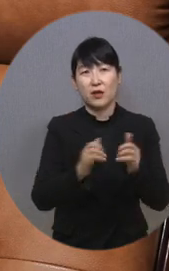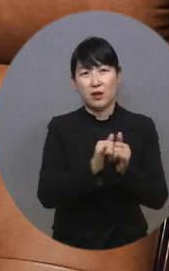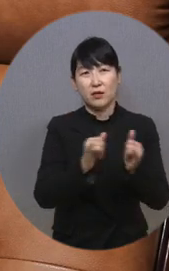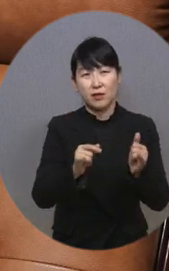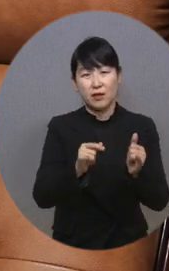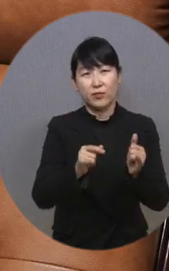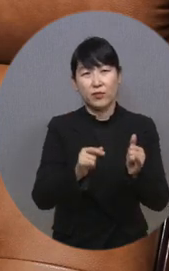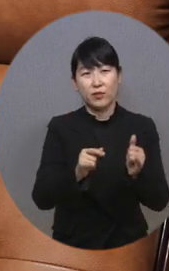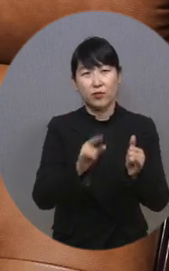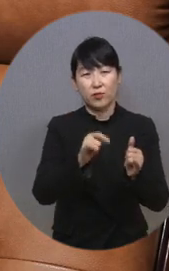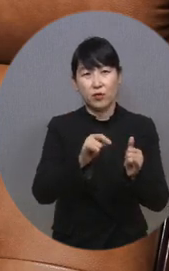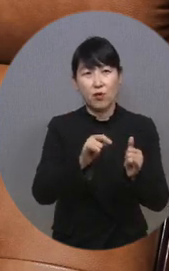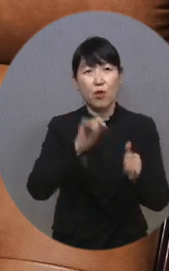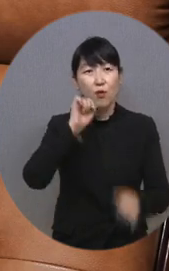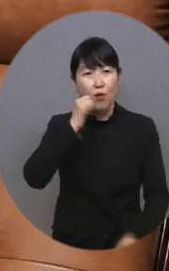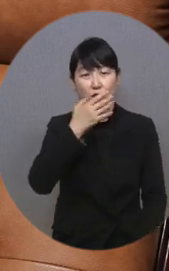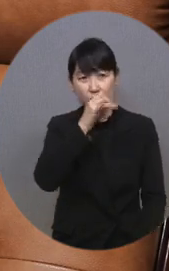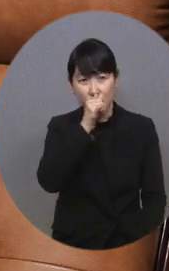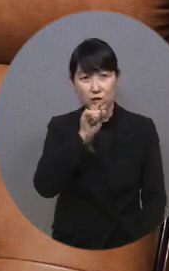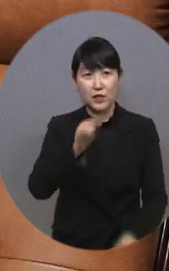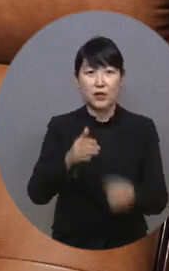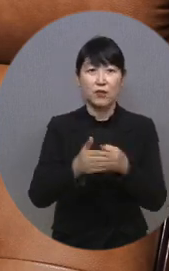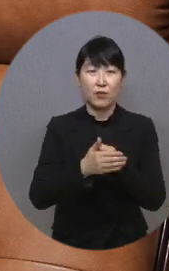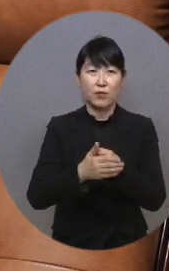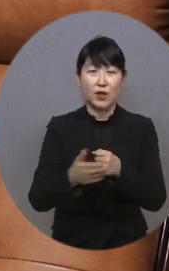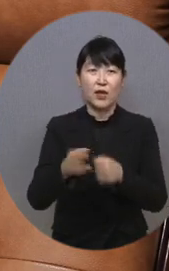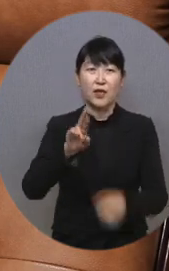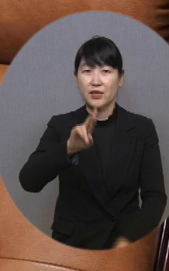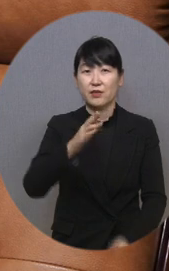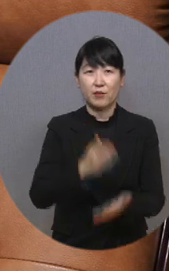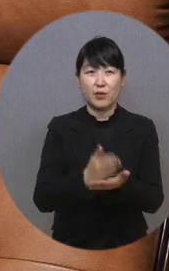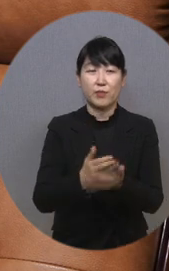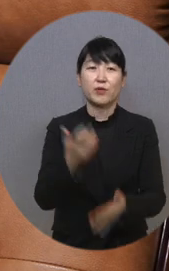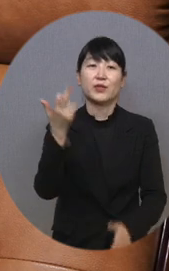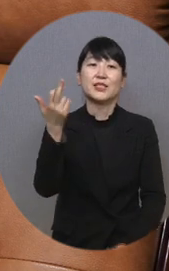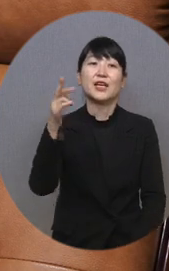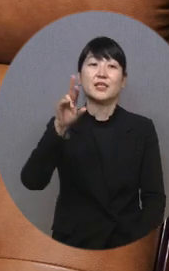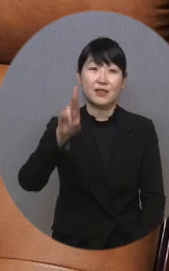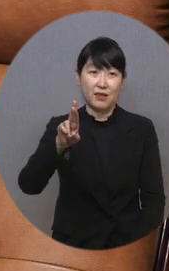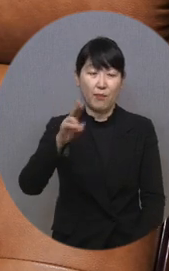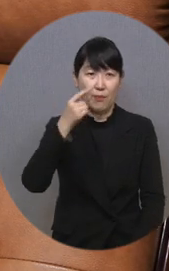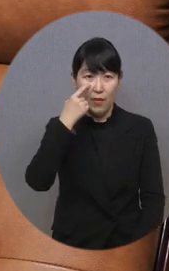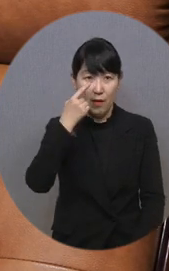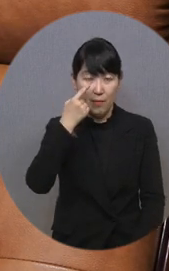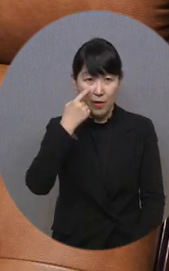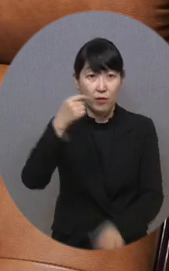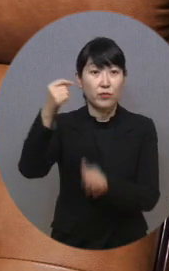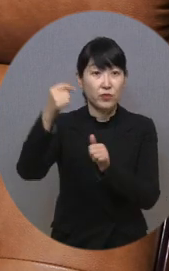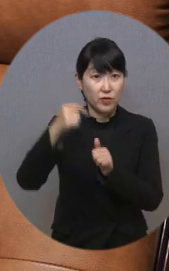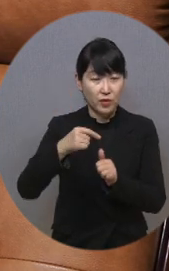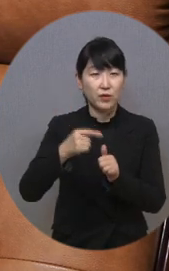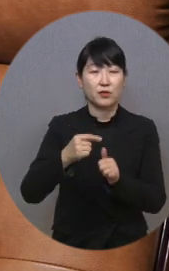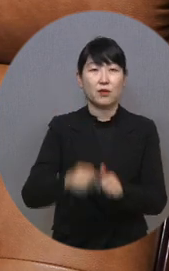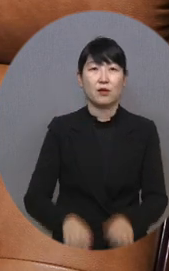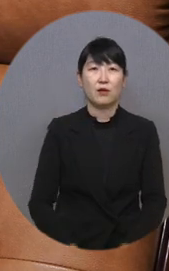말고 부가가 높은 산삼을 했으면 안 좋겠나. 그래서 이제 그걸 계기로 해가지고 저희가 정부의